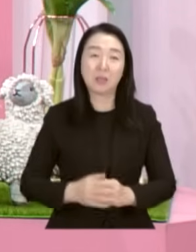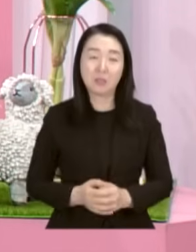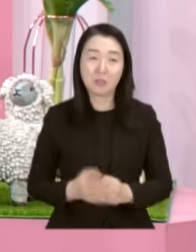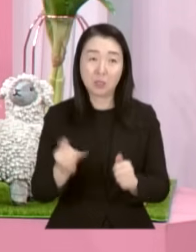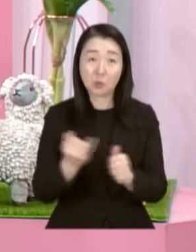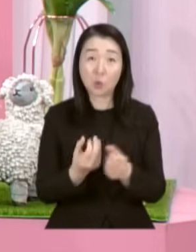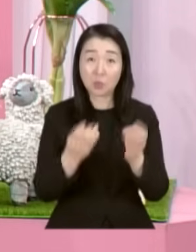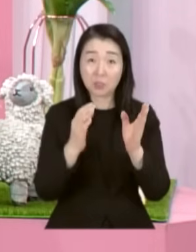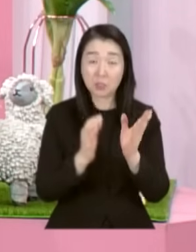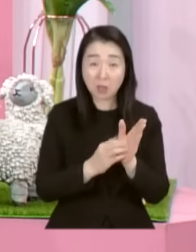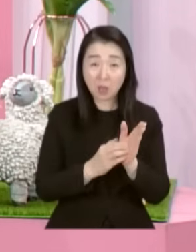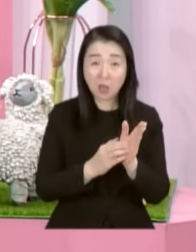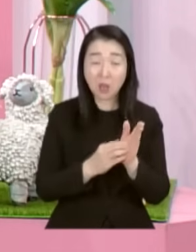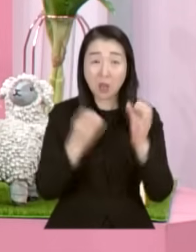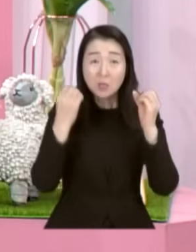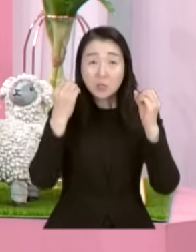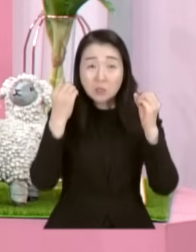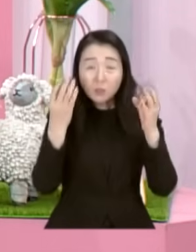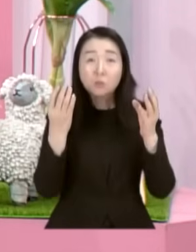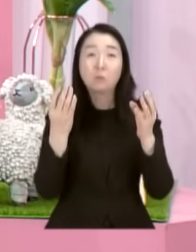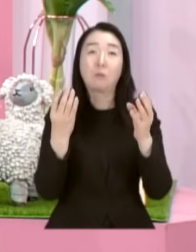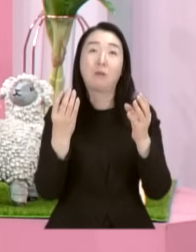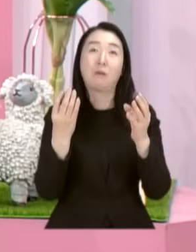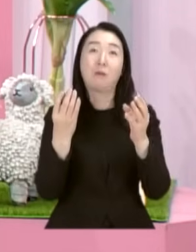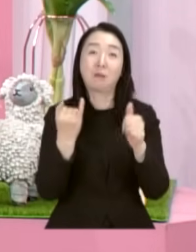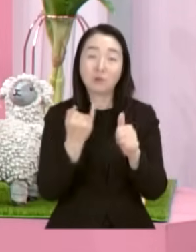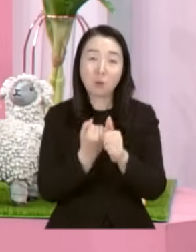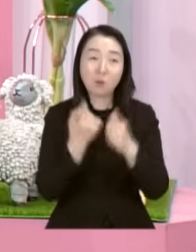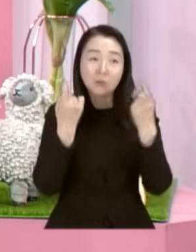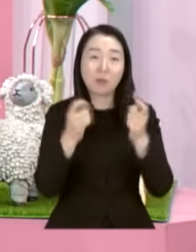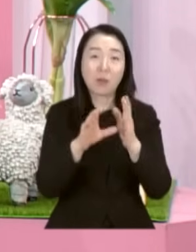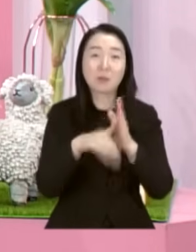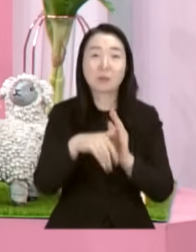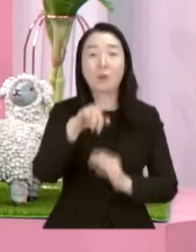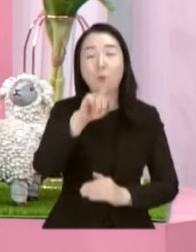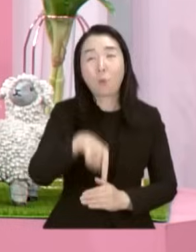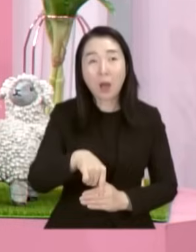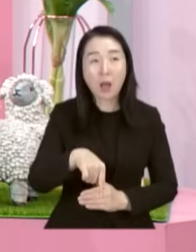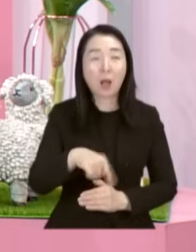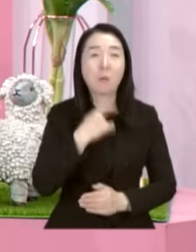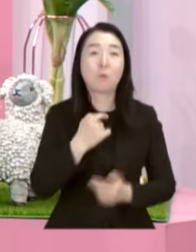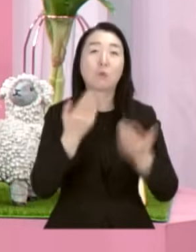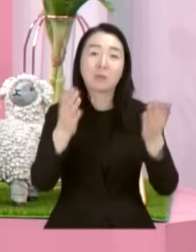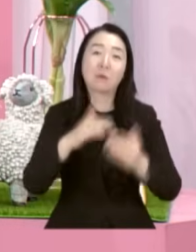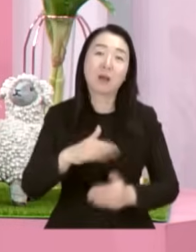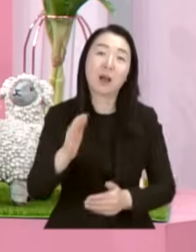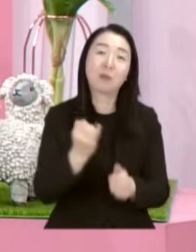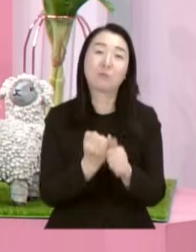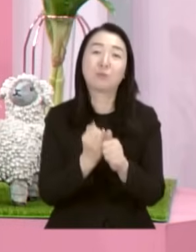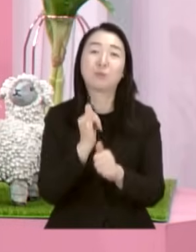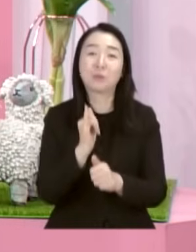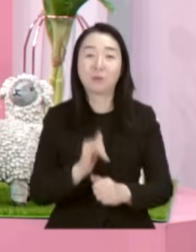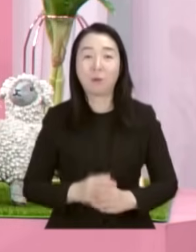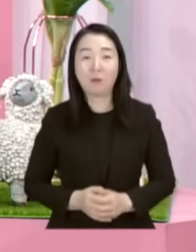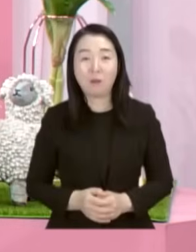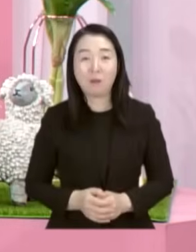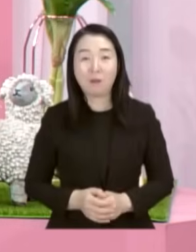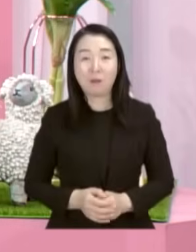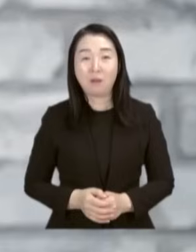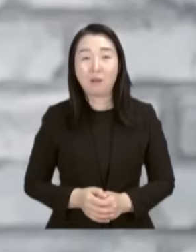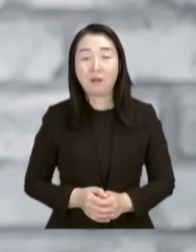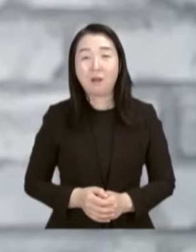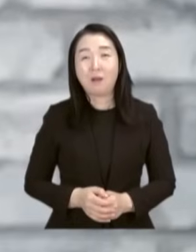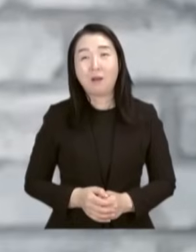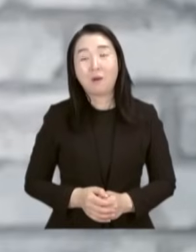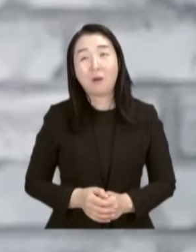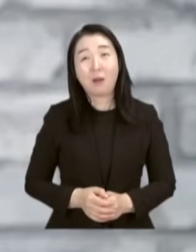결혼식하고 신혼여행을 밥으로 와서 어머. 신혼여행 기간 동안 봉사하고 봉사하고 간 부부도 있어요. 아니